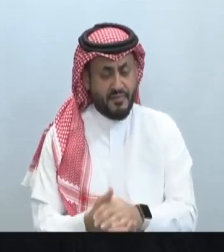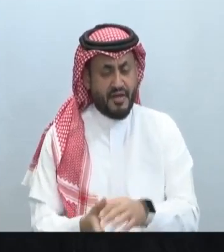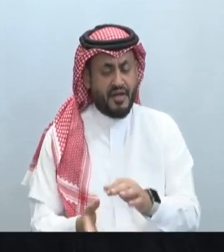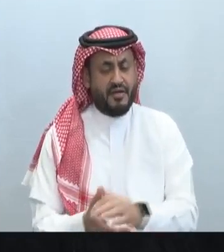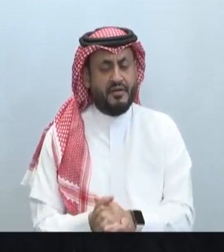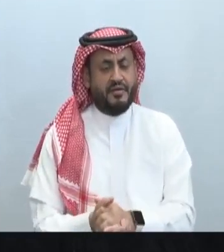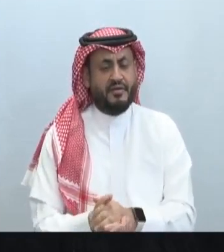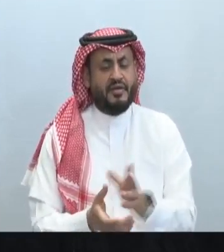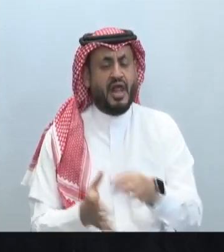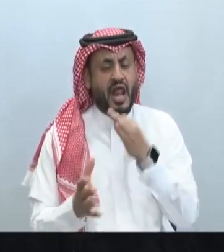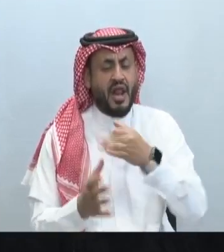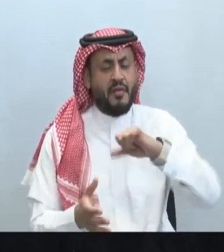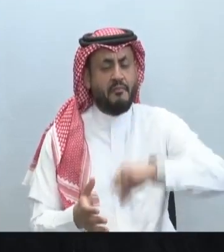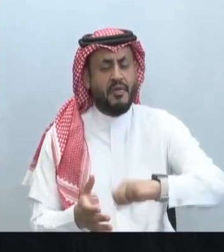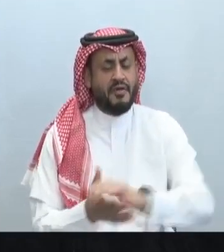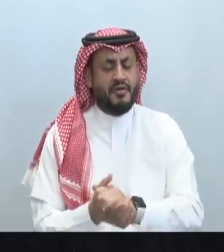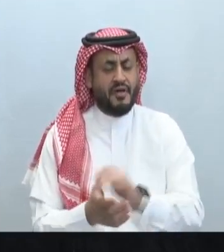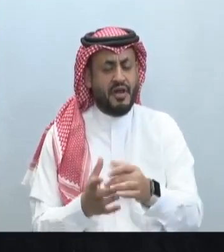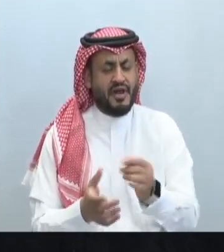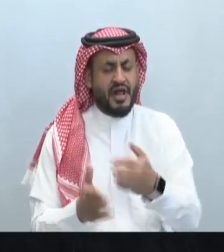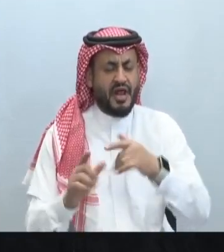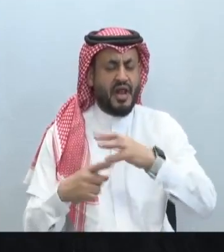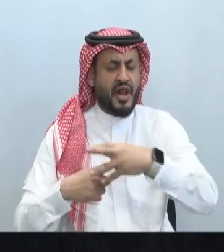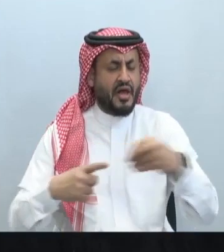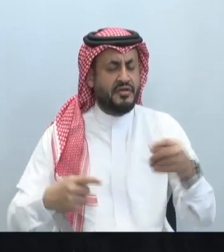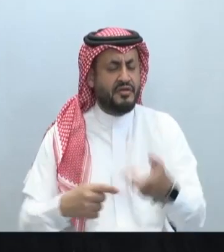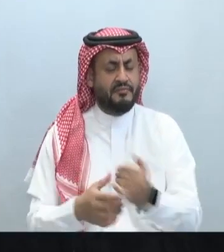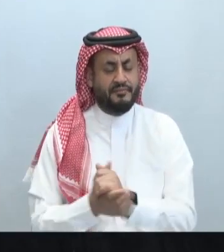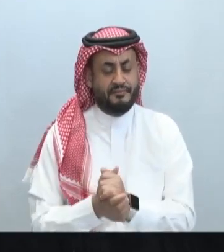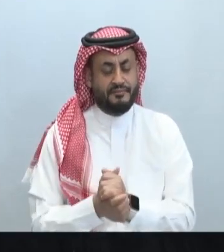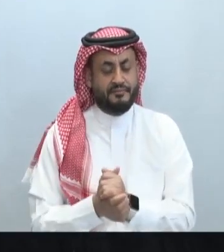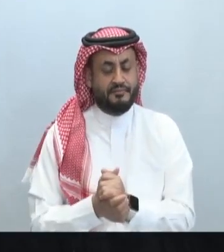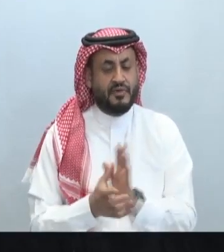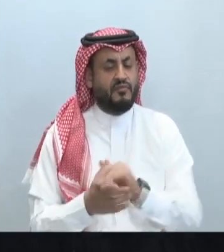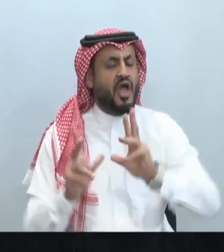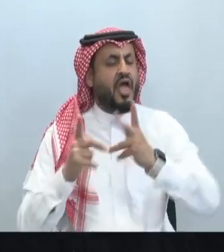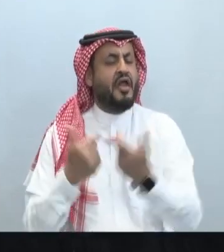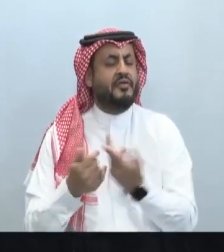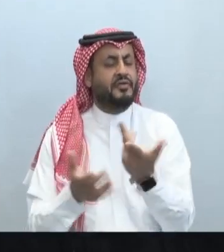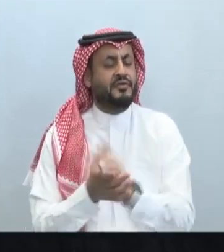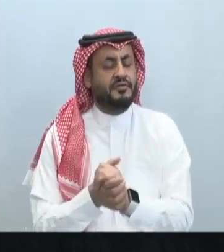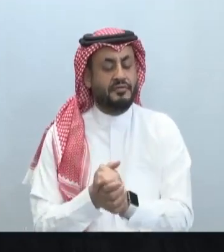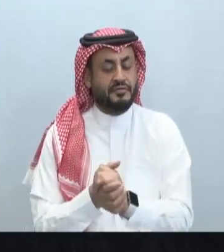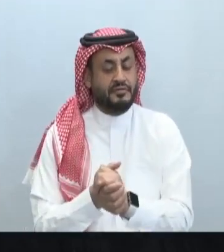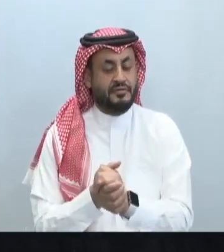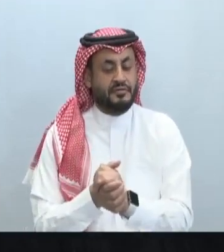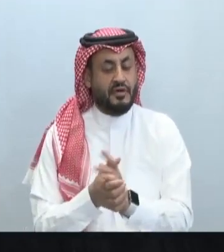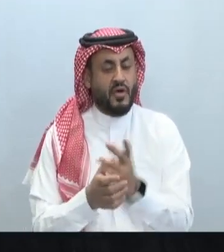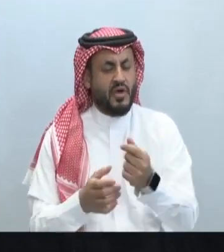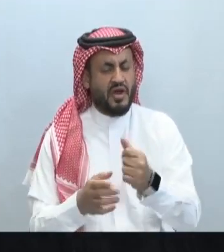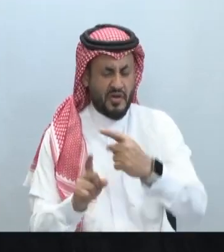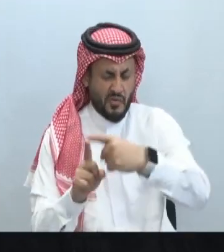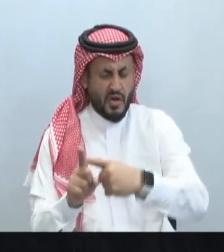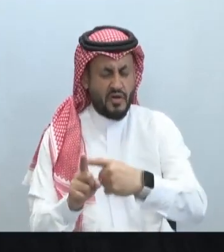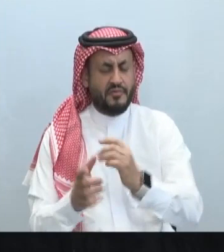فيها العيب الفلاني فيها النقص كذا طيب ما النتيجه حتى وان كان السعر